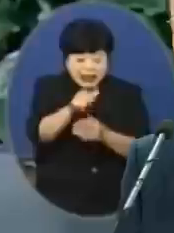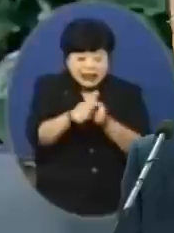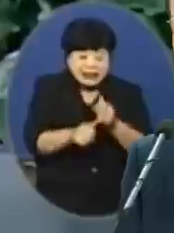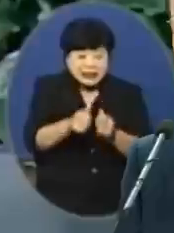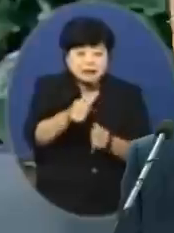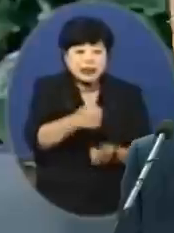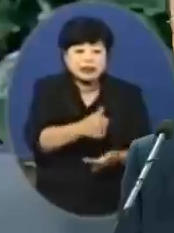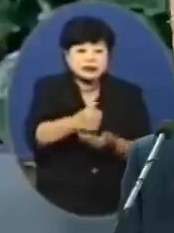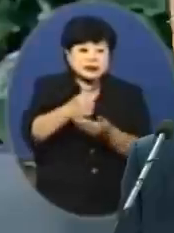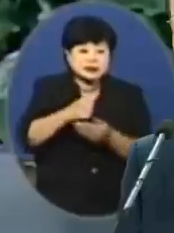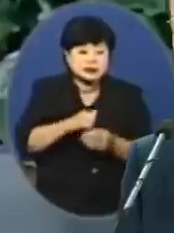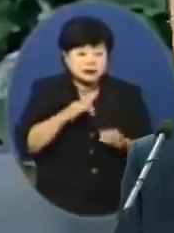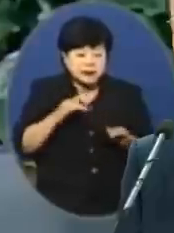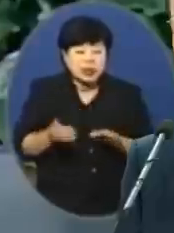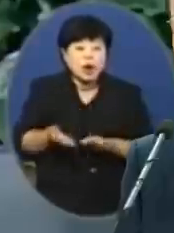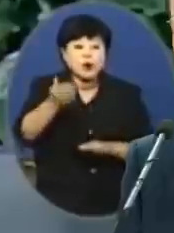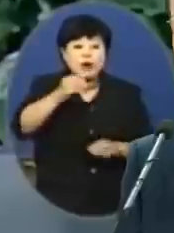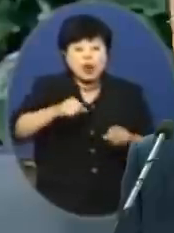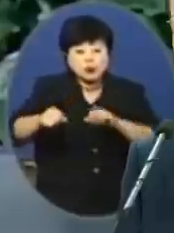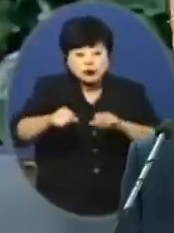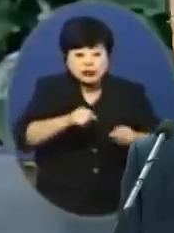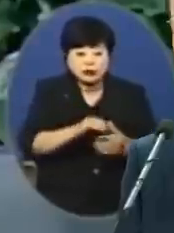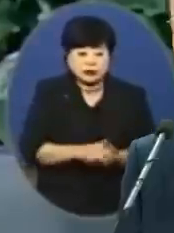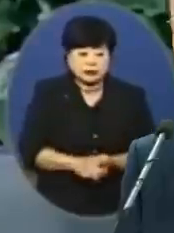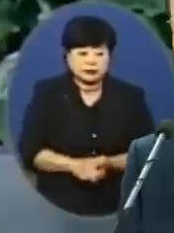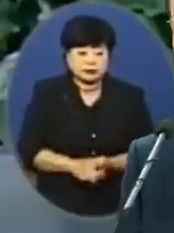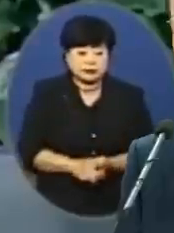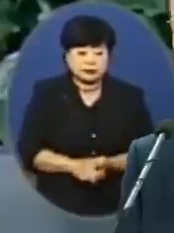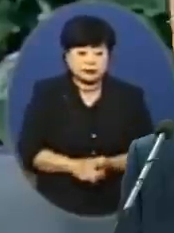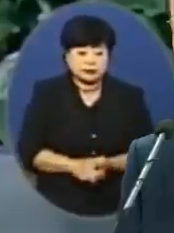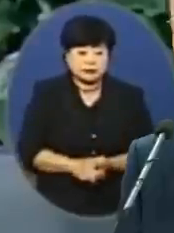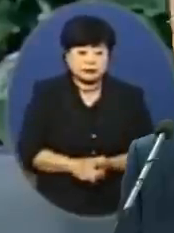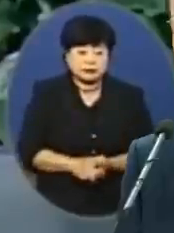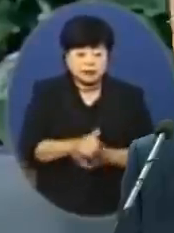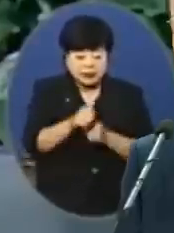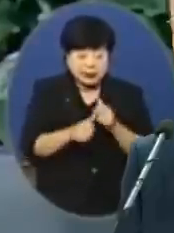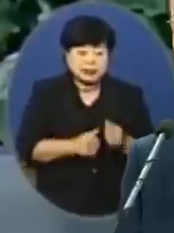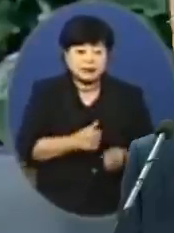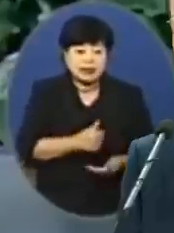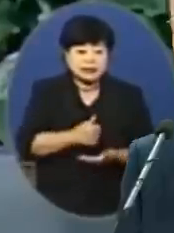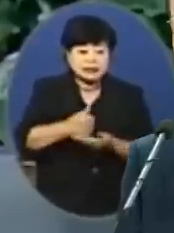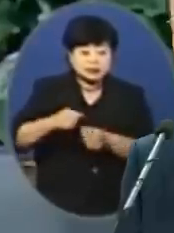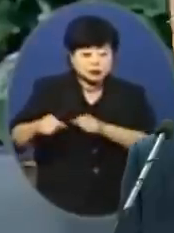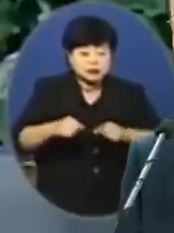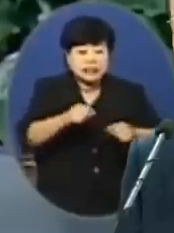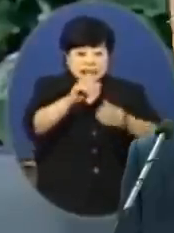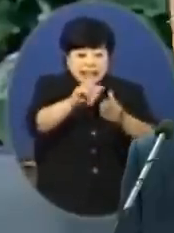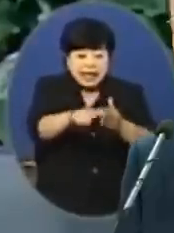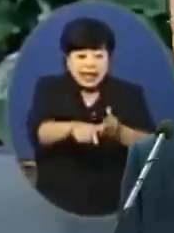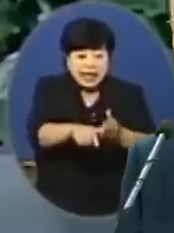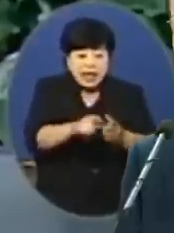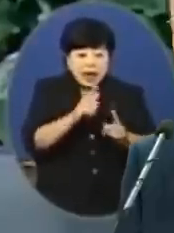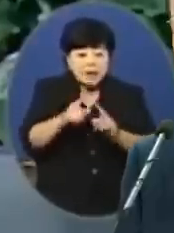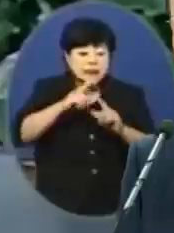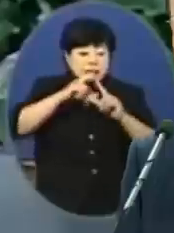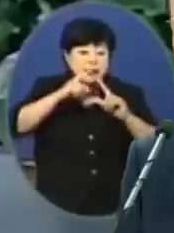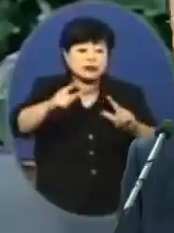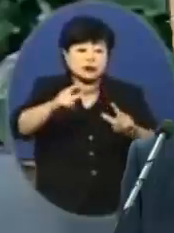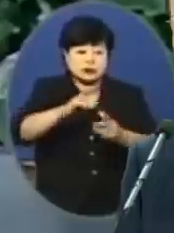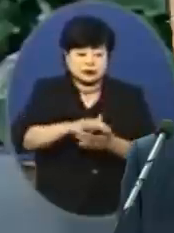하나님의 신은 수면에 운행했었습니다. 수면에 하나님 신이 운행할 때